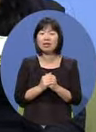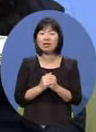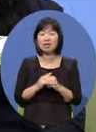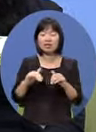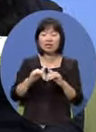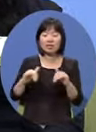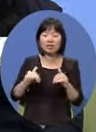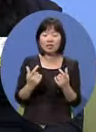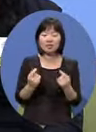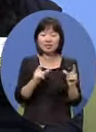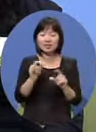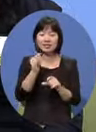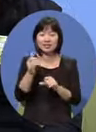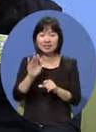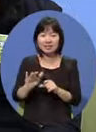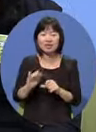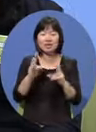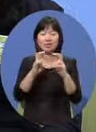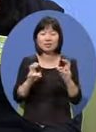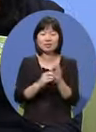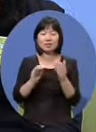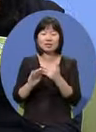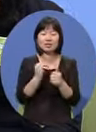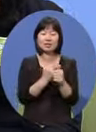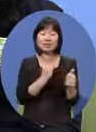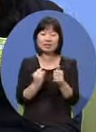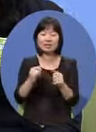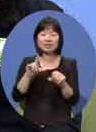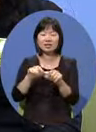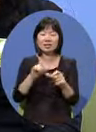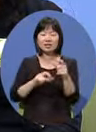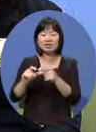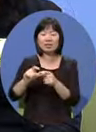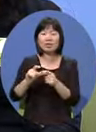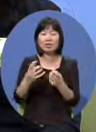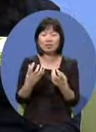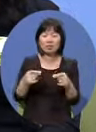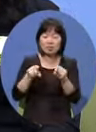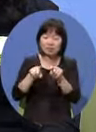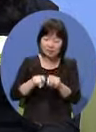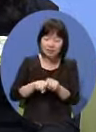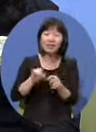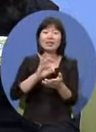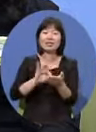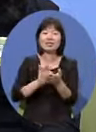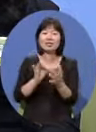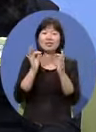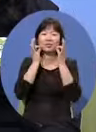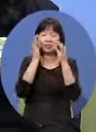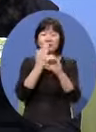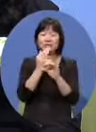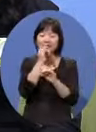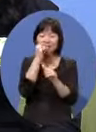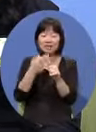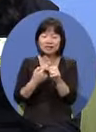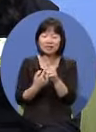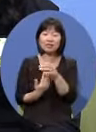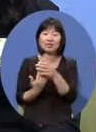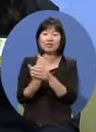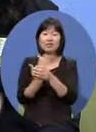많이 지냈는데 캠프 후에는 이제 집사람이랑 시간이 더 많이 가지게 되더라고요. 네, 네.